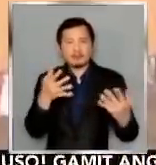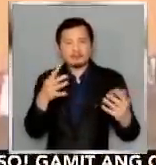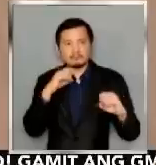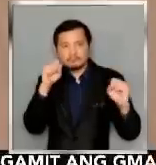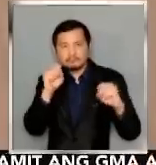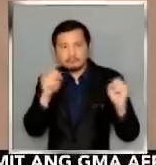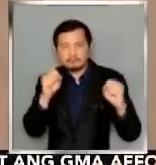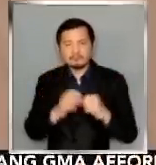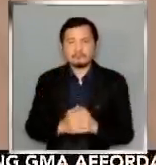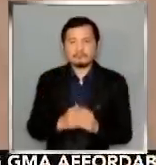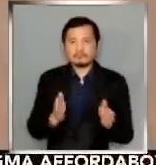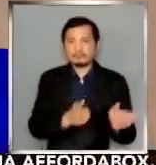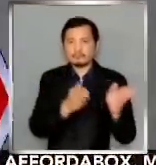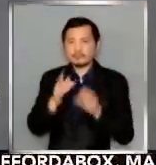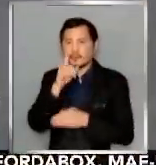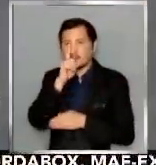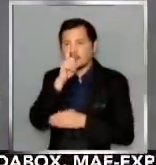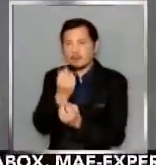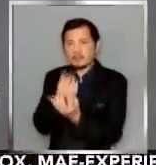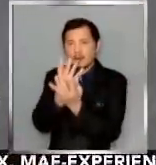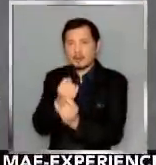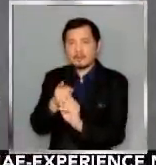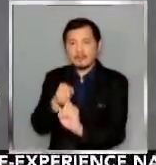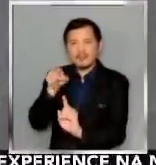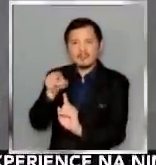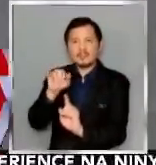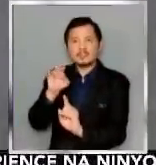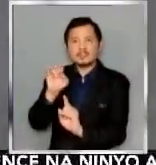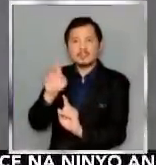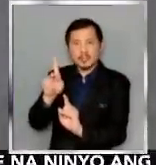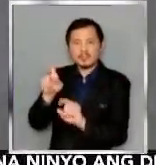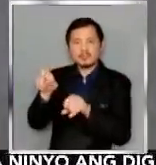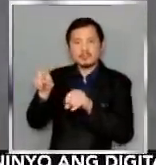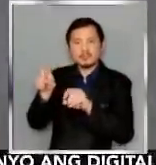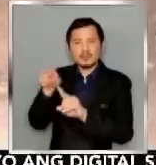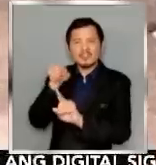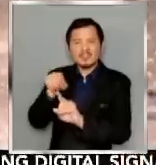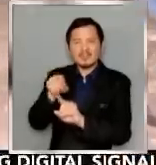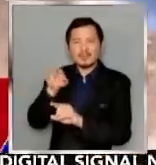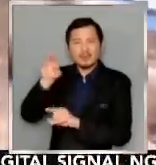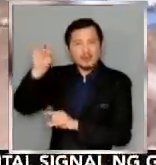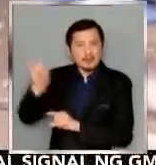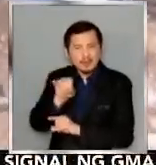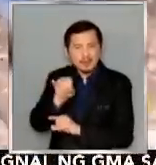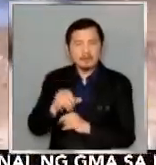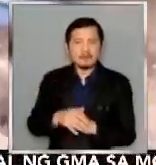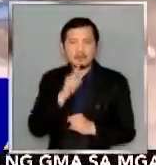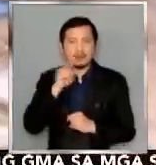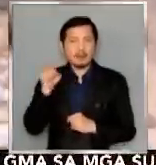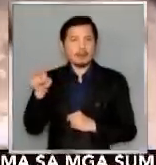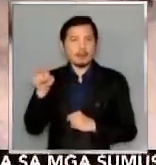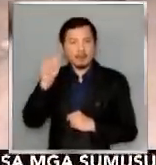vintage bomb sa junk shop sa Magsingal, Ilocos Sur. Siguro po na may nagbenta na hindi po namamalayan Ayon sa Provincial